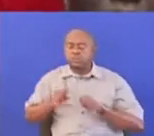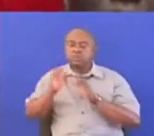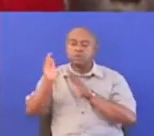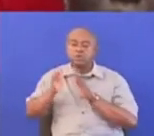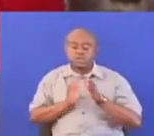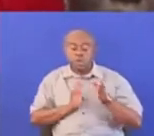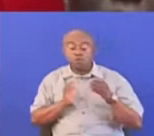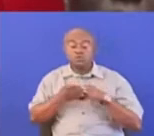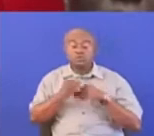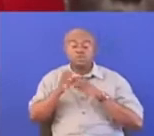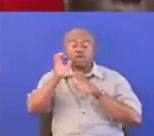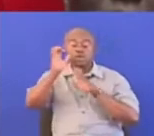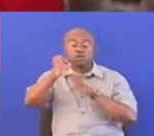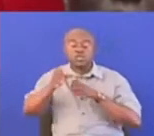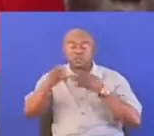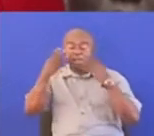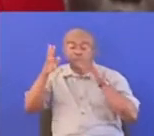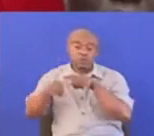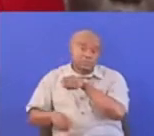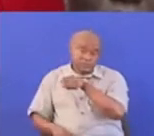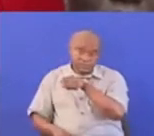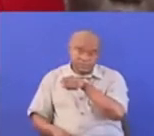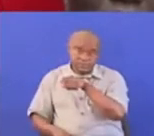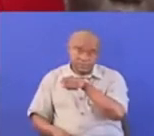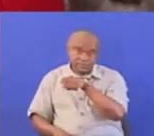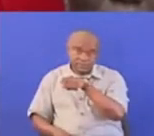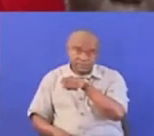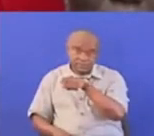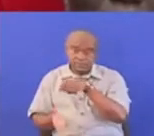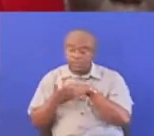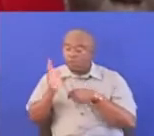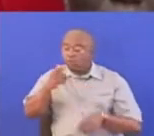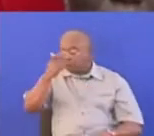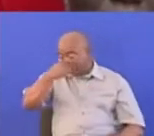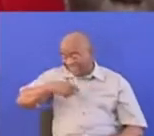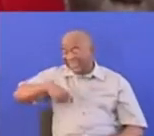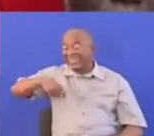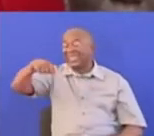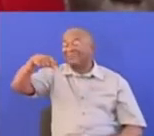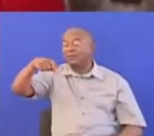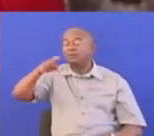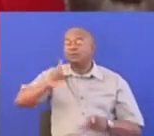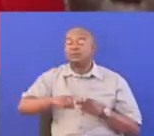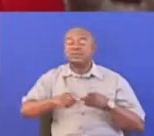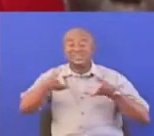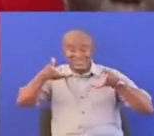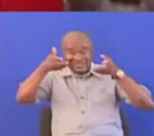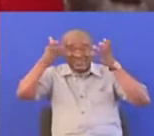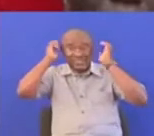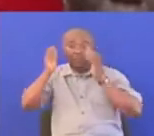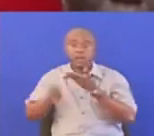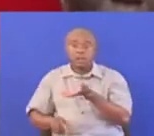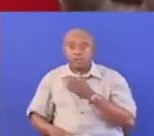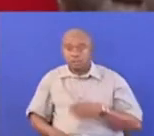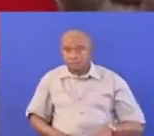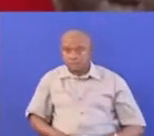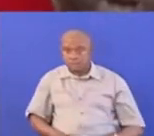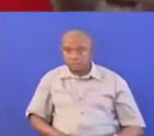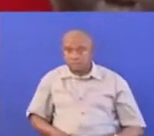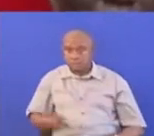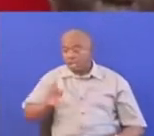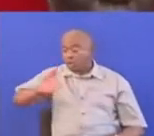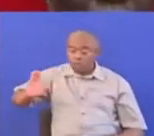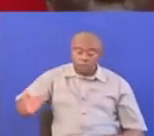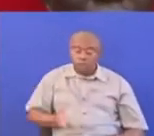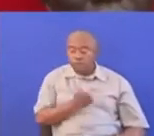kudhibiti wanyamapori walio kwenye misitu yao. Kuna tembo wa kutosha, kuna simba wa kutosha, ambao wakiondoka